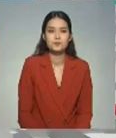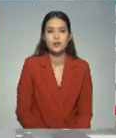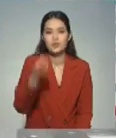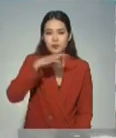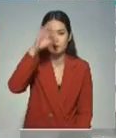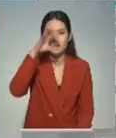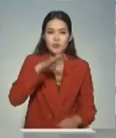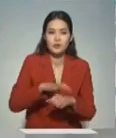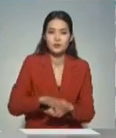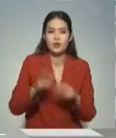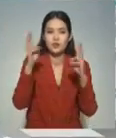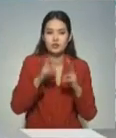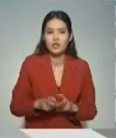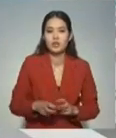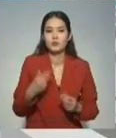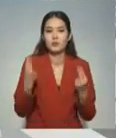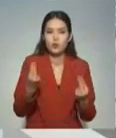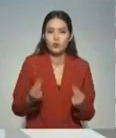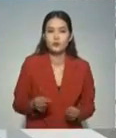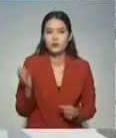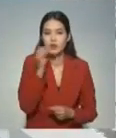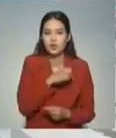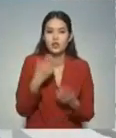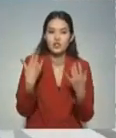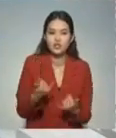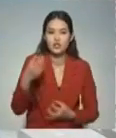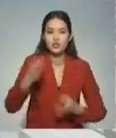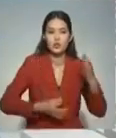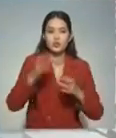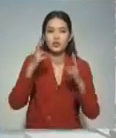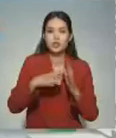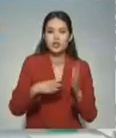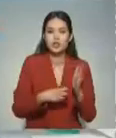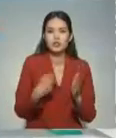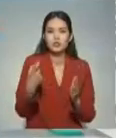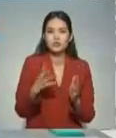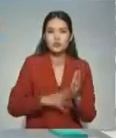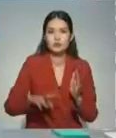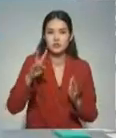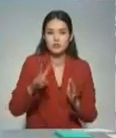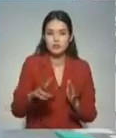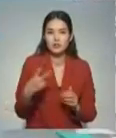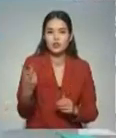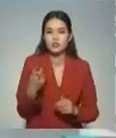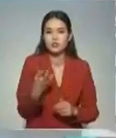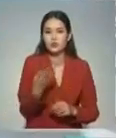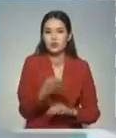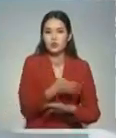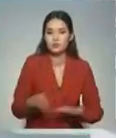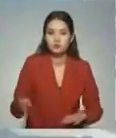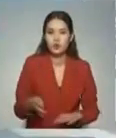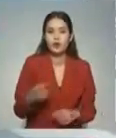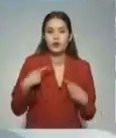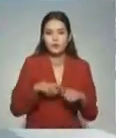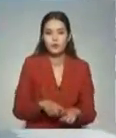Полиции по факту разбоя, совершенного в особо крупном размере, проводится досудебное расследование по статье 192, части 4, пункта 2 Уголовного